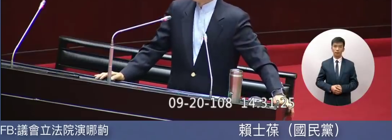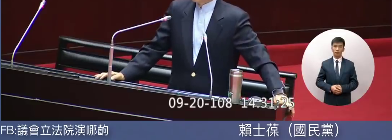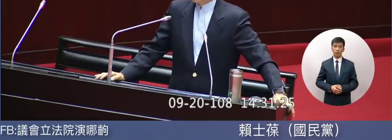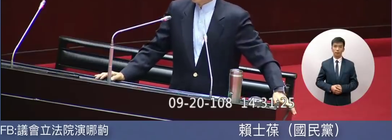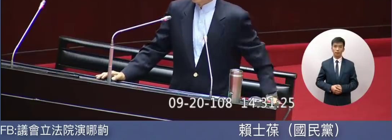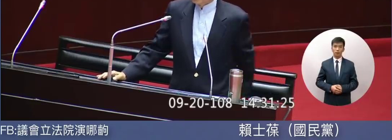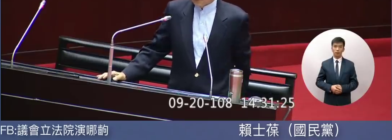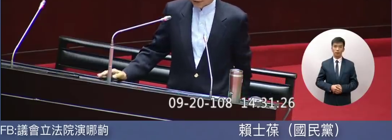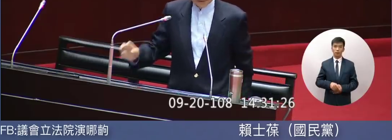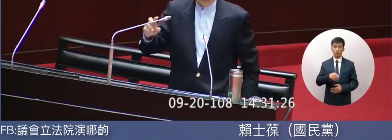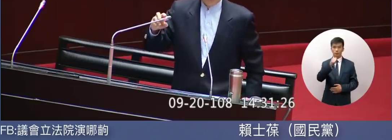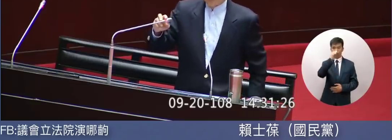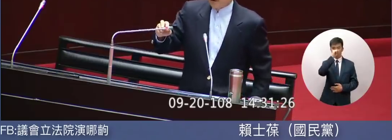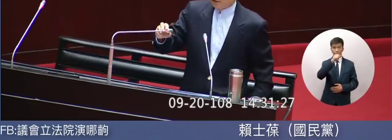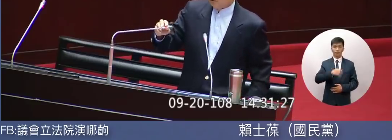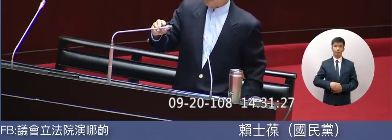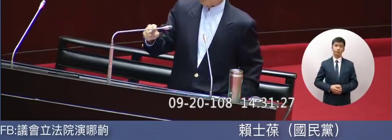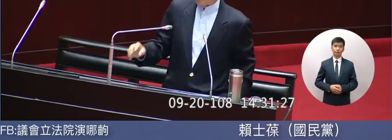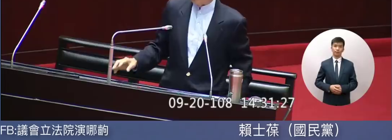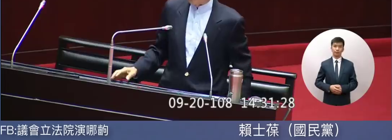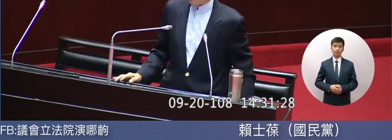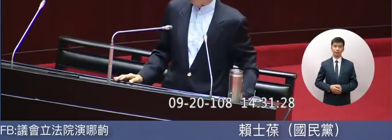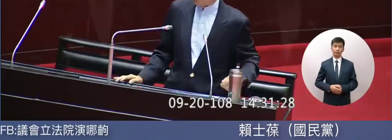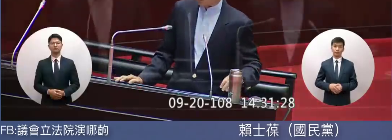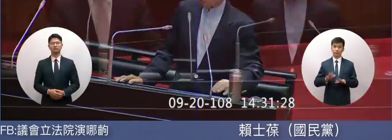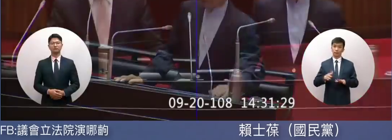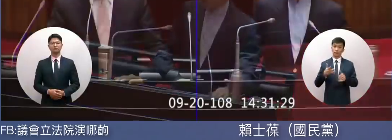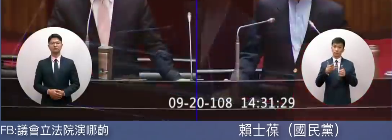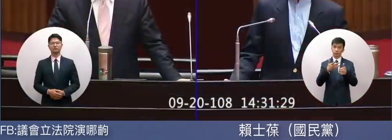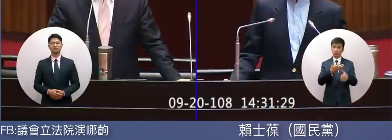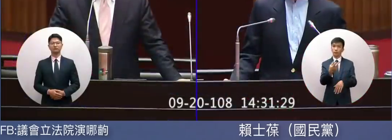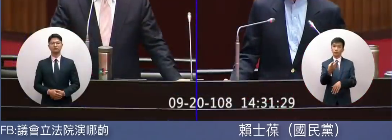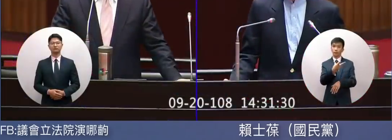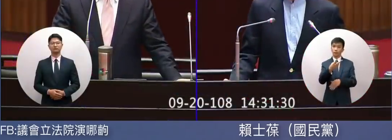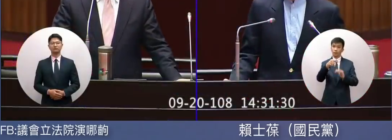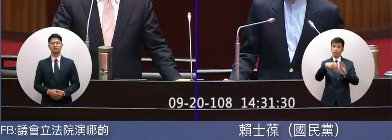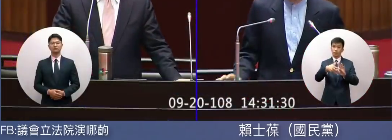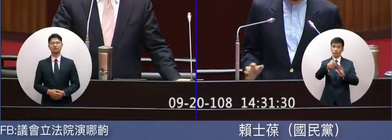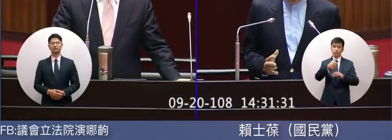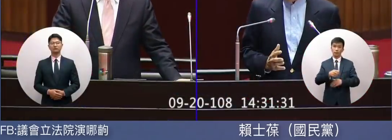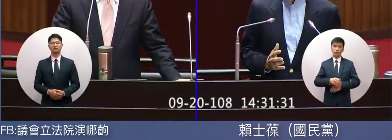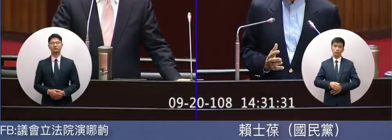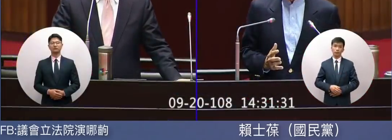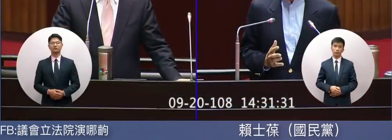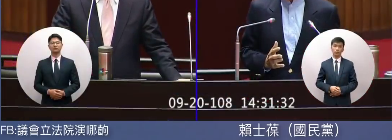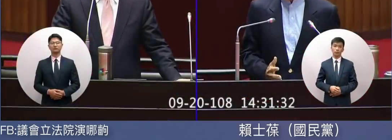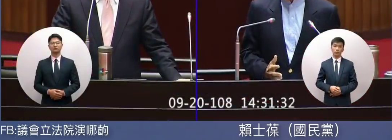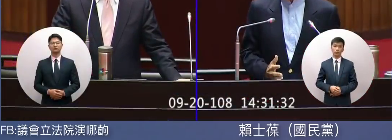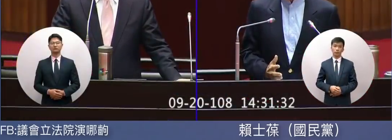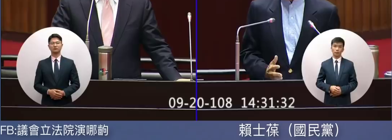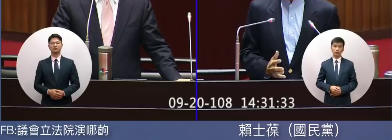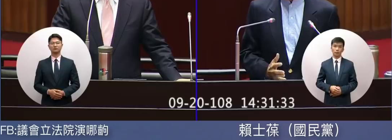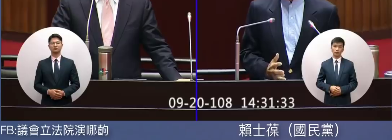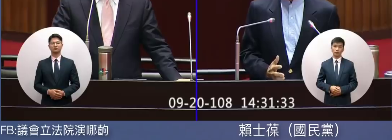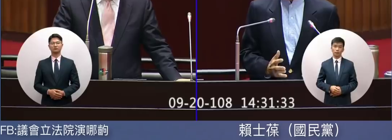你好。 委员你好。 你好，我请教两位苏院长了哦，这个吉利